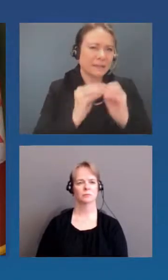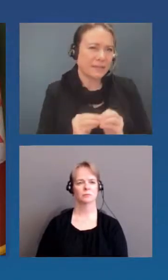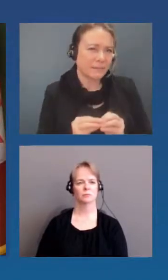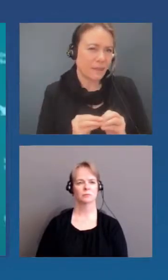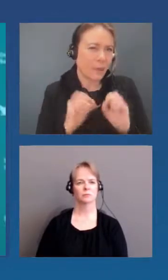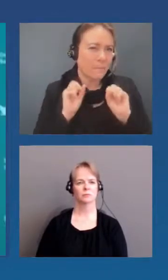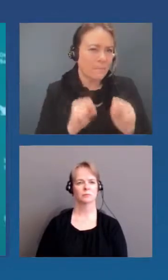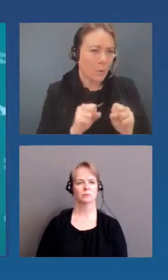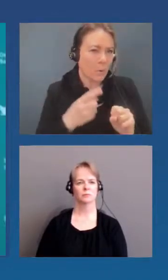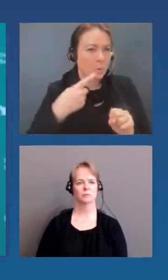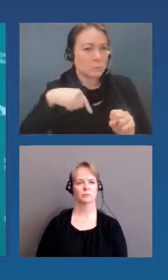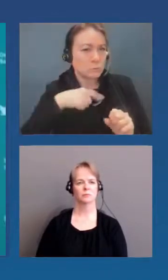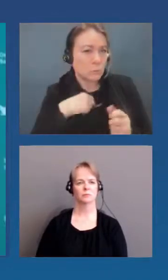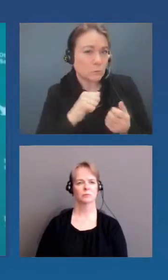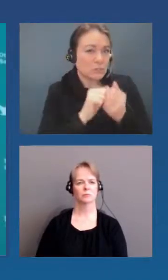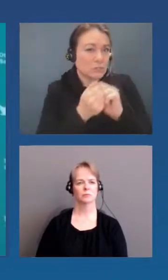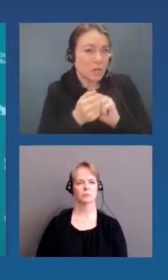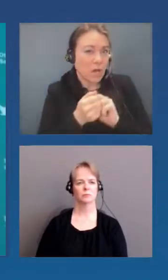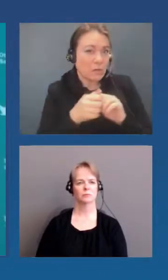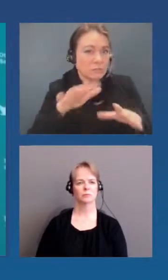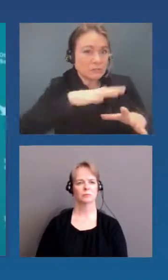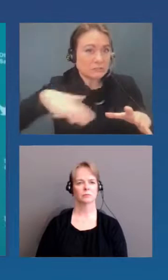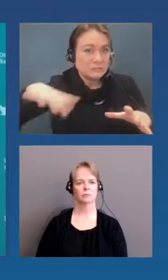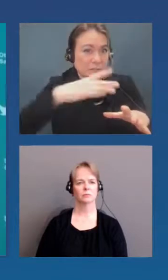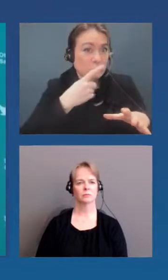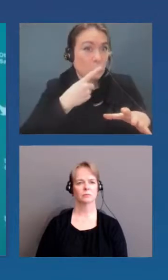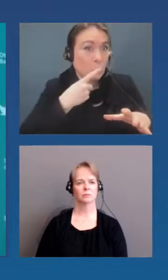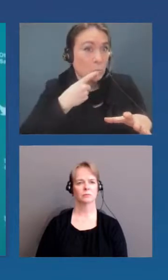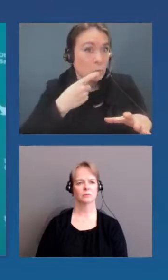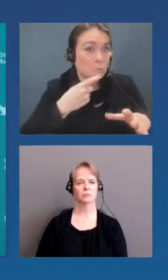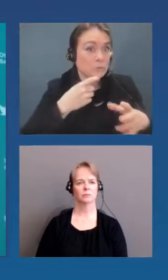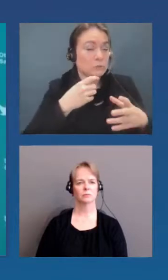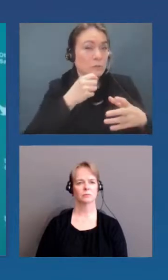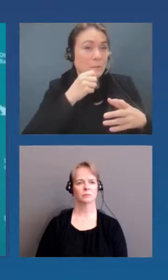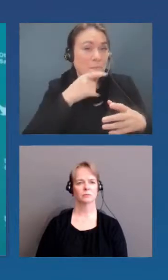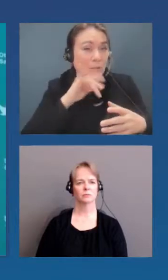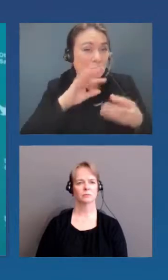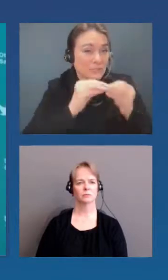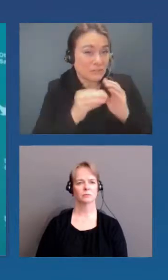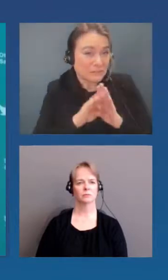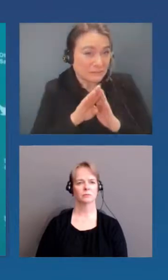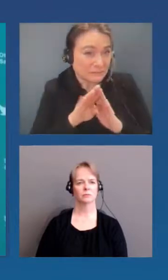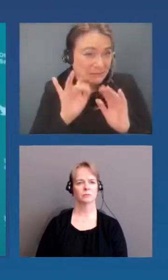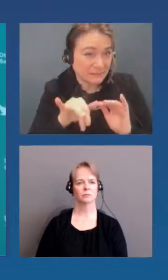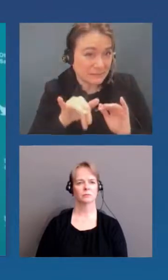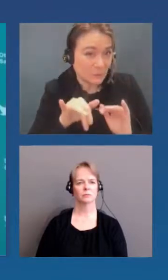pourrait passer à la zone rouge très bientôt si la tendance se maintient. Donc,